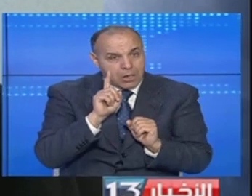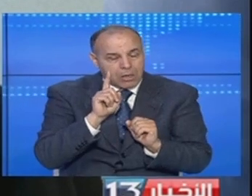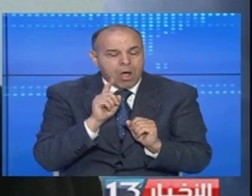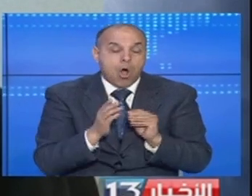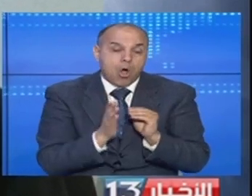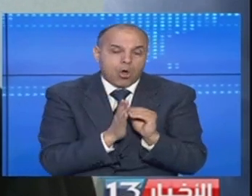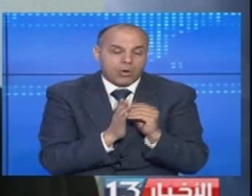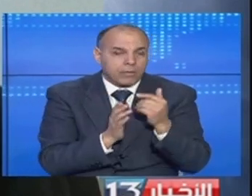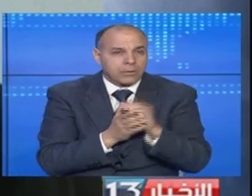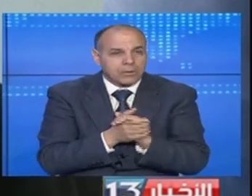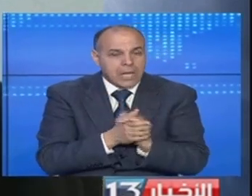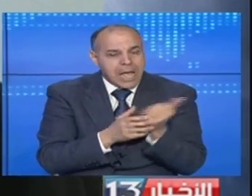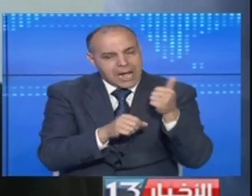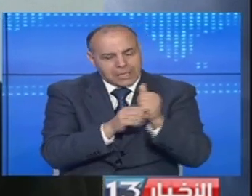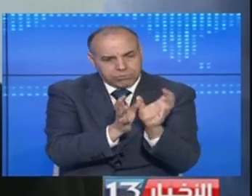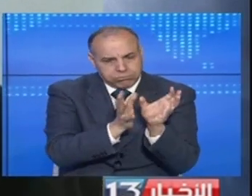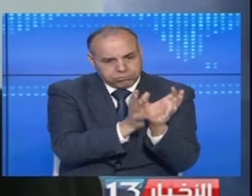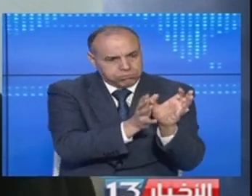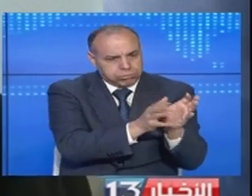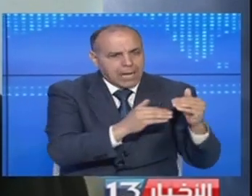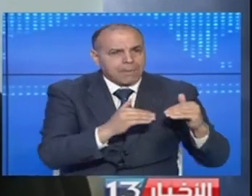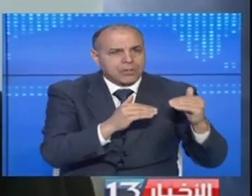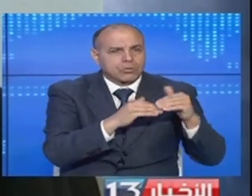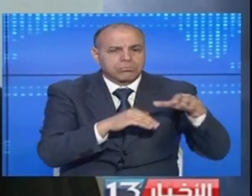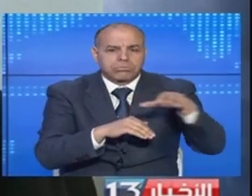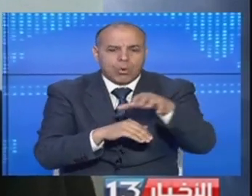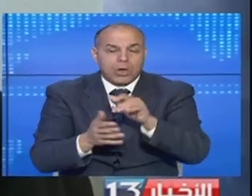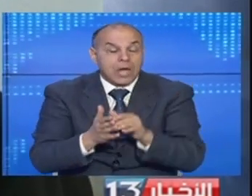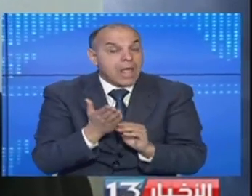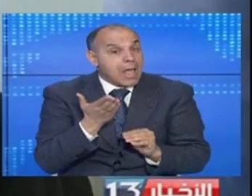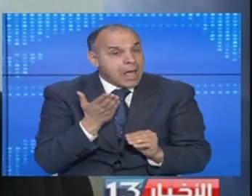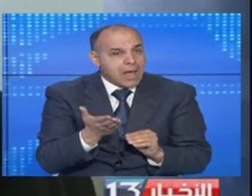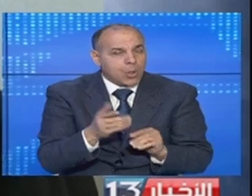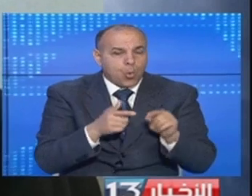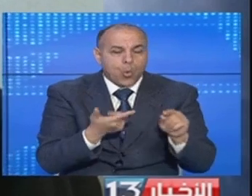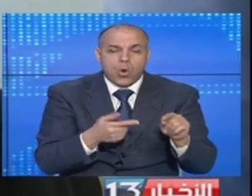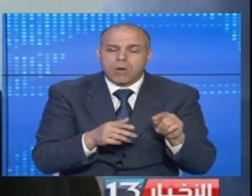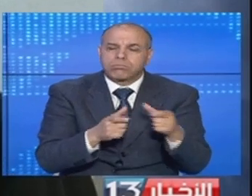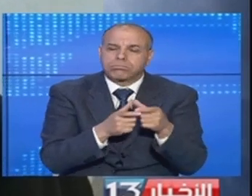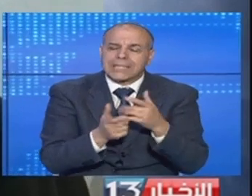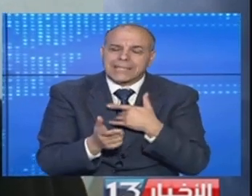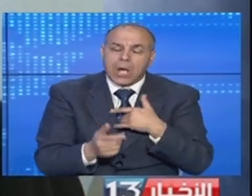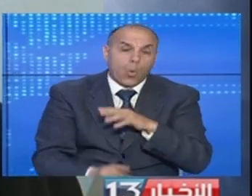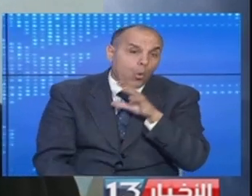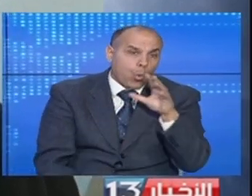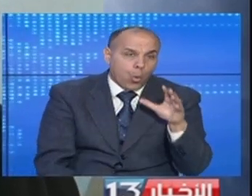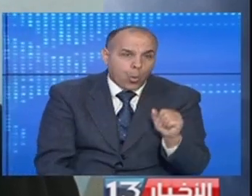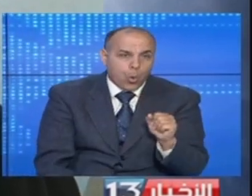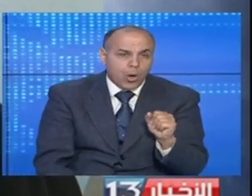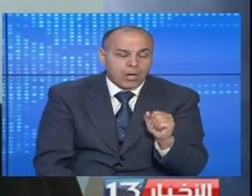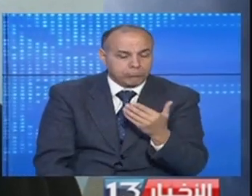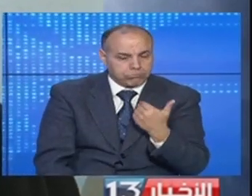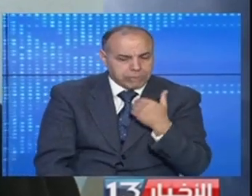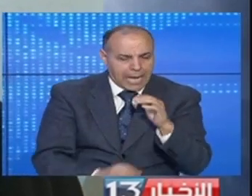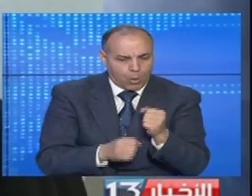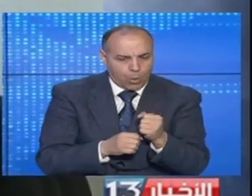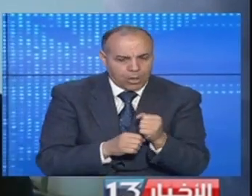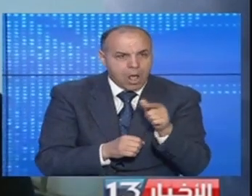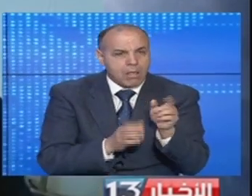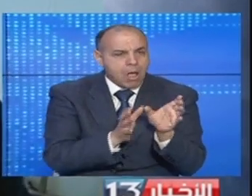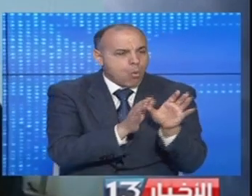كذلك باحداث قاعه على المستوى المحلي بحيث تصبح كل مؤسسه صحيه لدينا راجع لدينا عندها